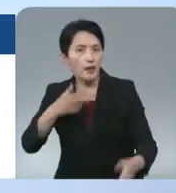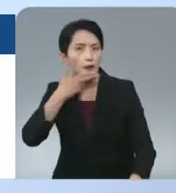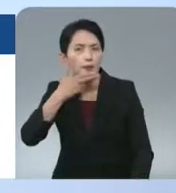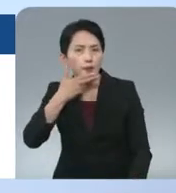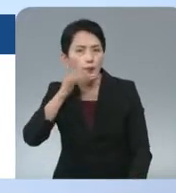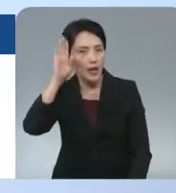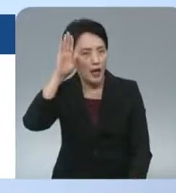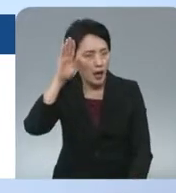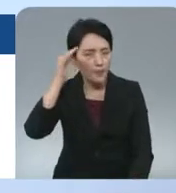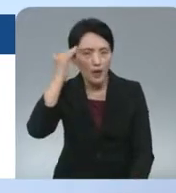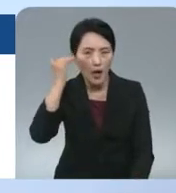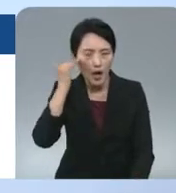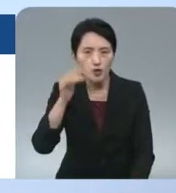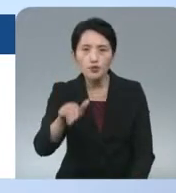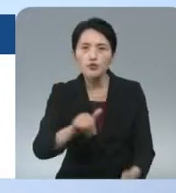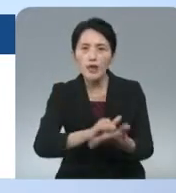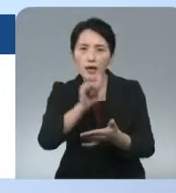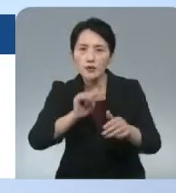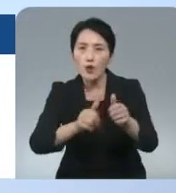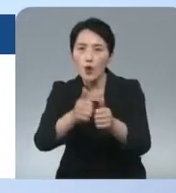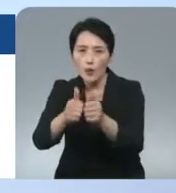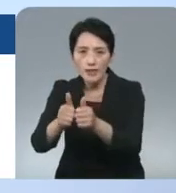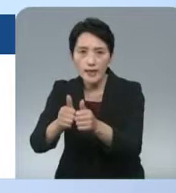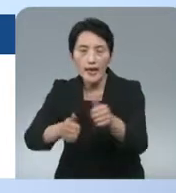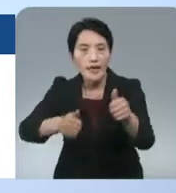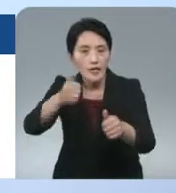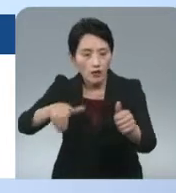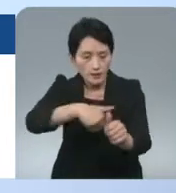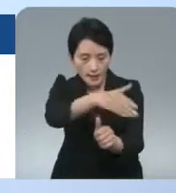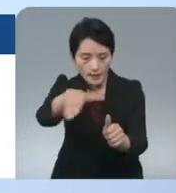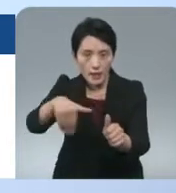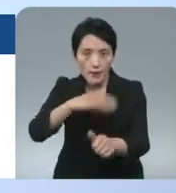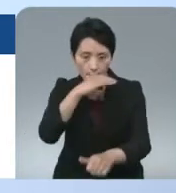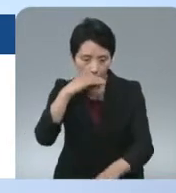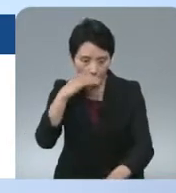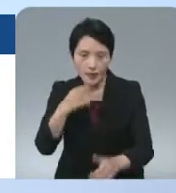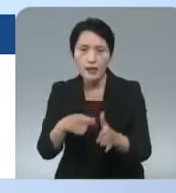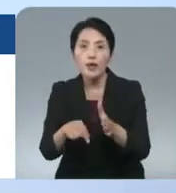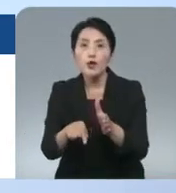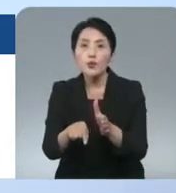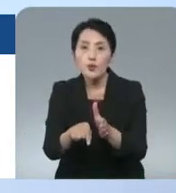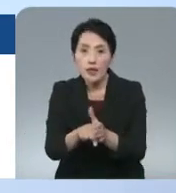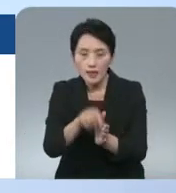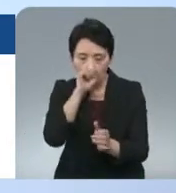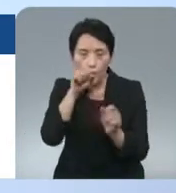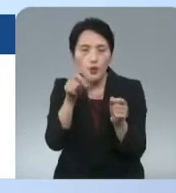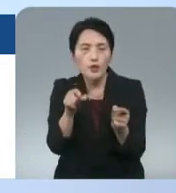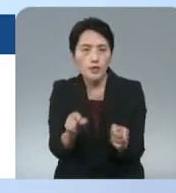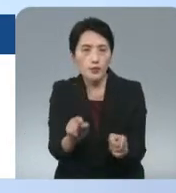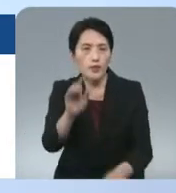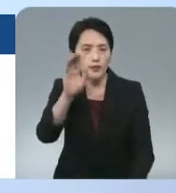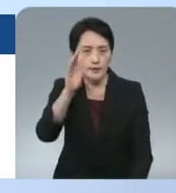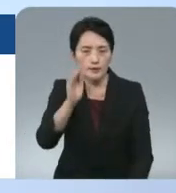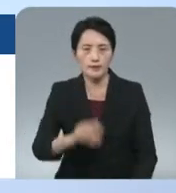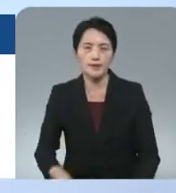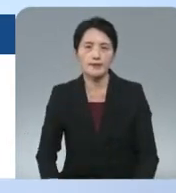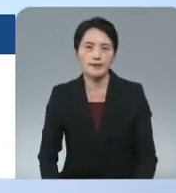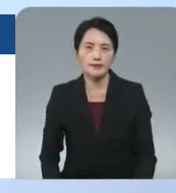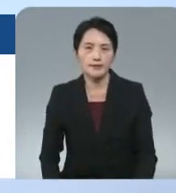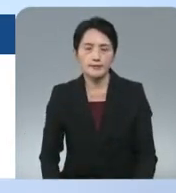また11本の路線に対しては運輸犬もい低水準返納するよう義務付けました